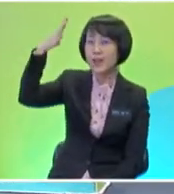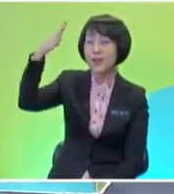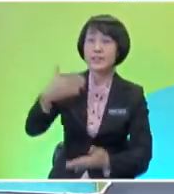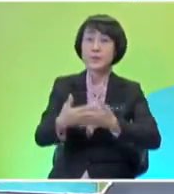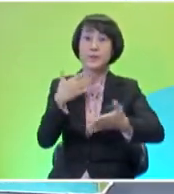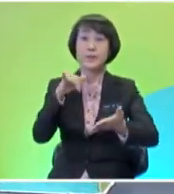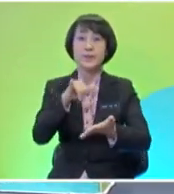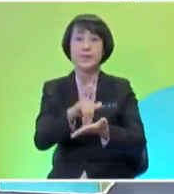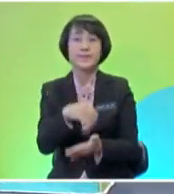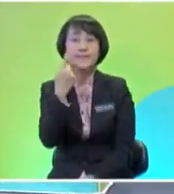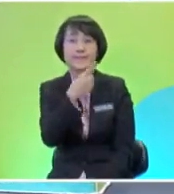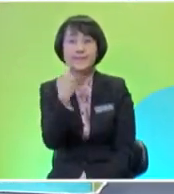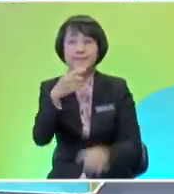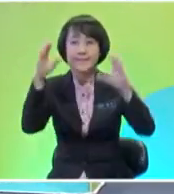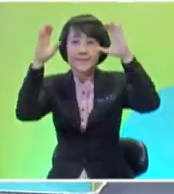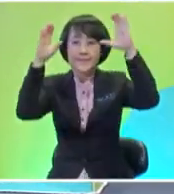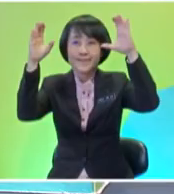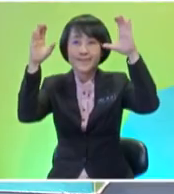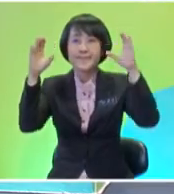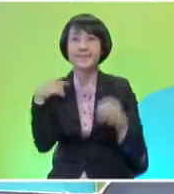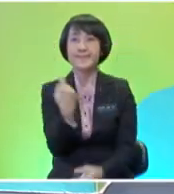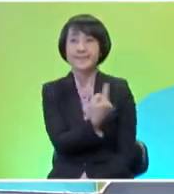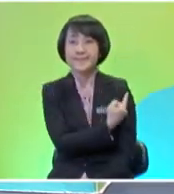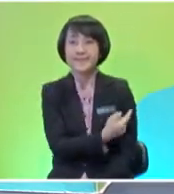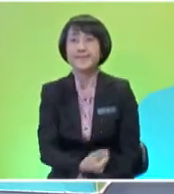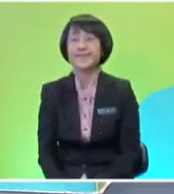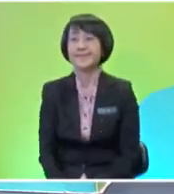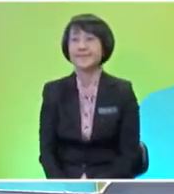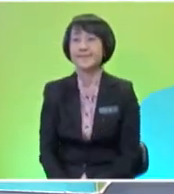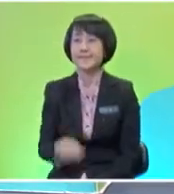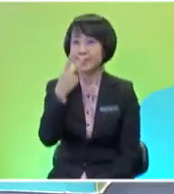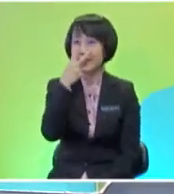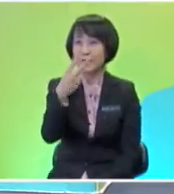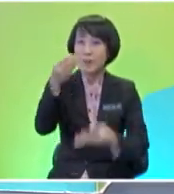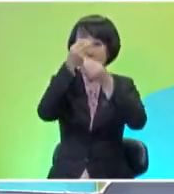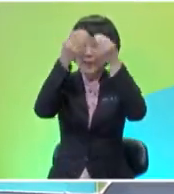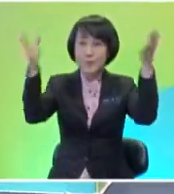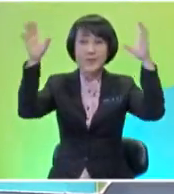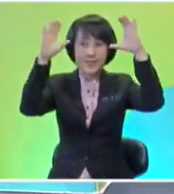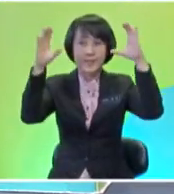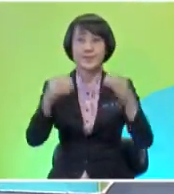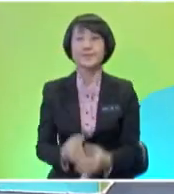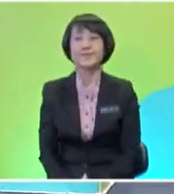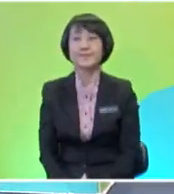itu, siapakah guru yang akan bersama Irfan hari ini? Apa kata kita saksikan dulu profil beliau.